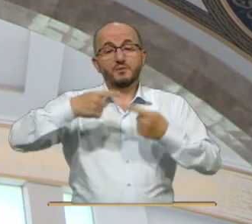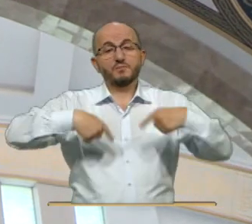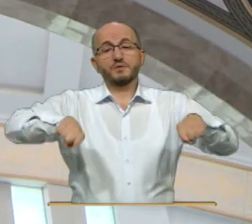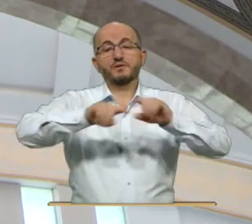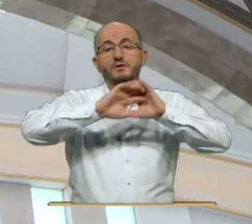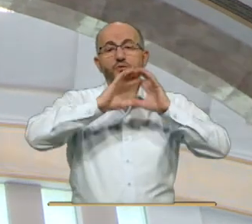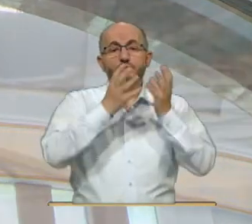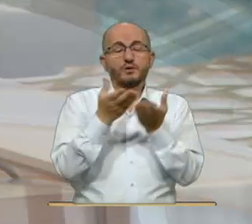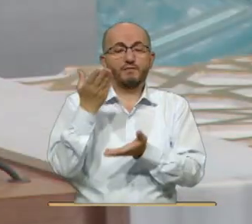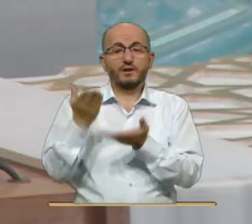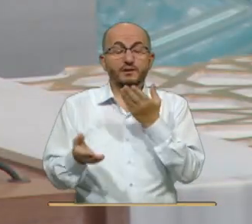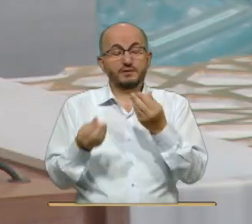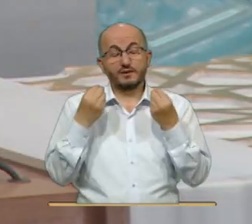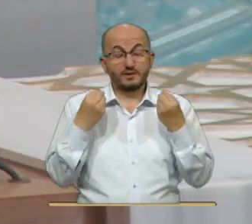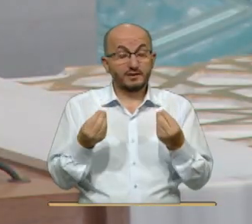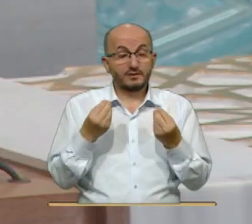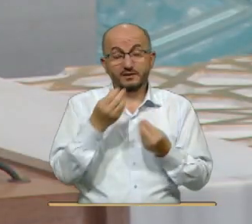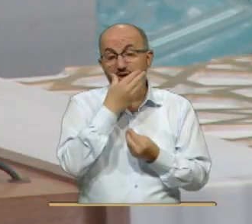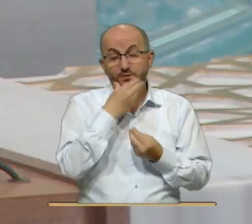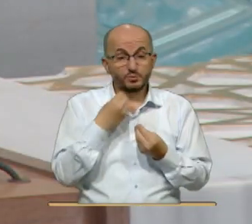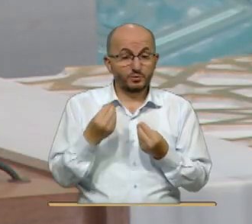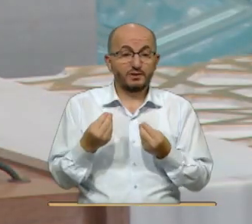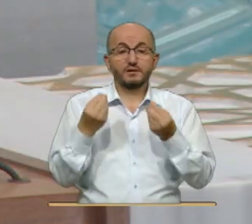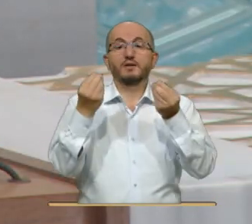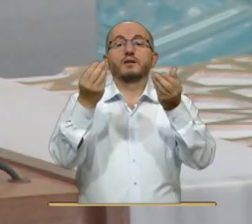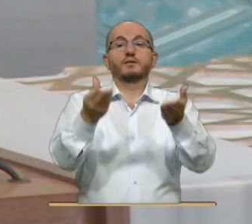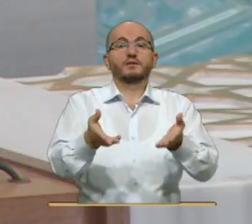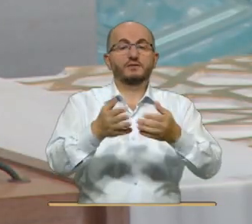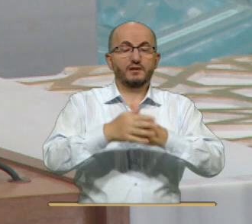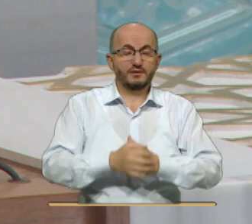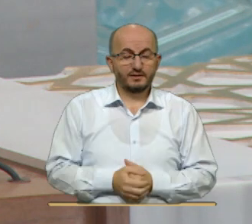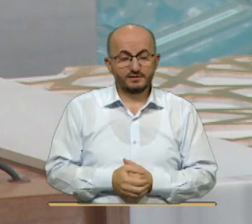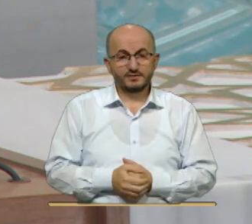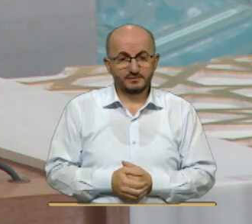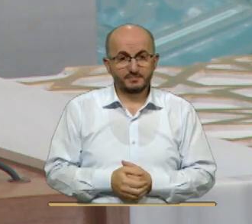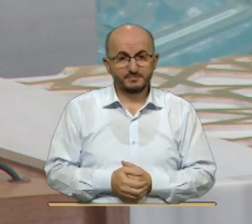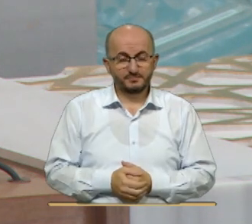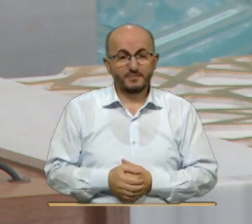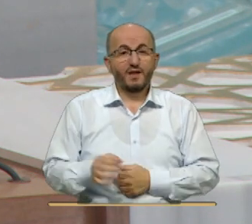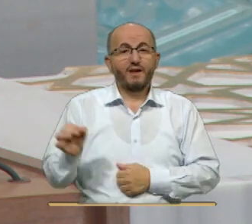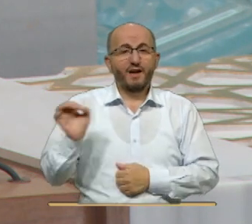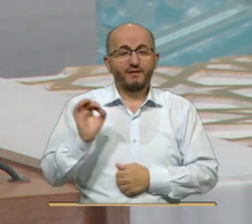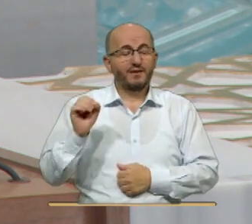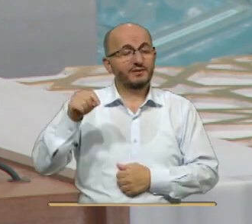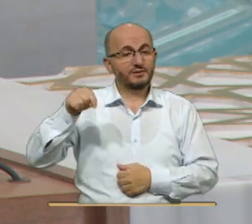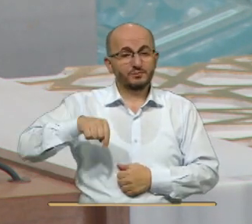dünya ve ahirette iyilikler, güzellikler ihsan eylesin. Evet,